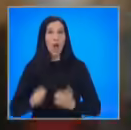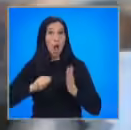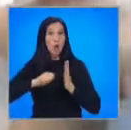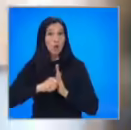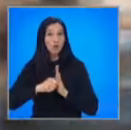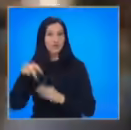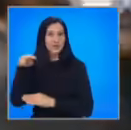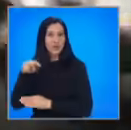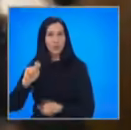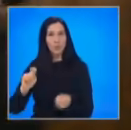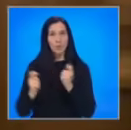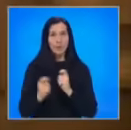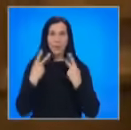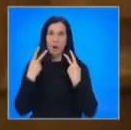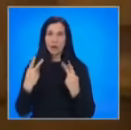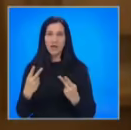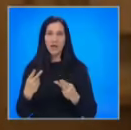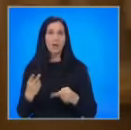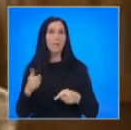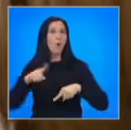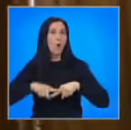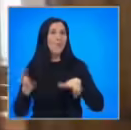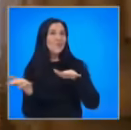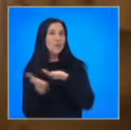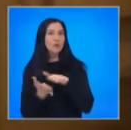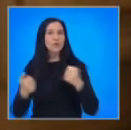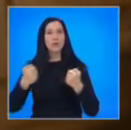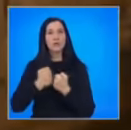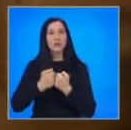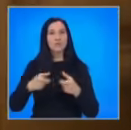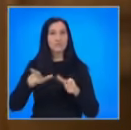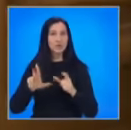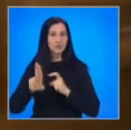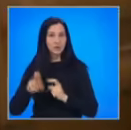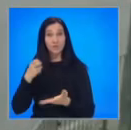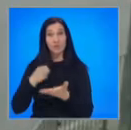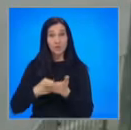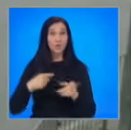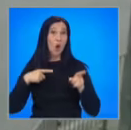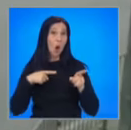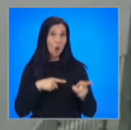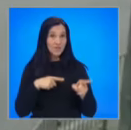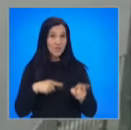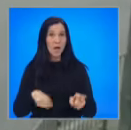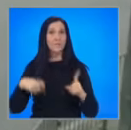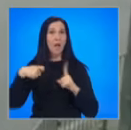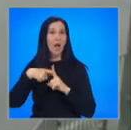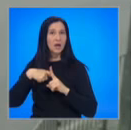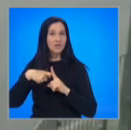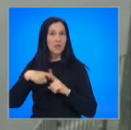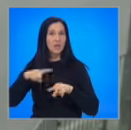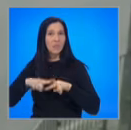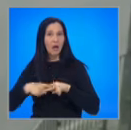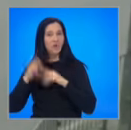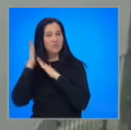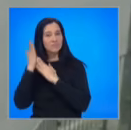Ключов свидетел промени показанията си по делото за катастрофата на Милен Цветков. Твърди, че обвиняемият Кристиян Николов е